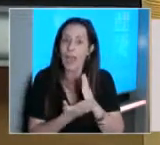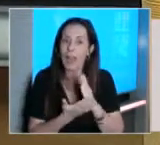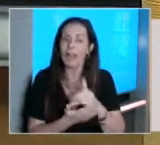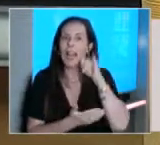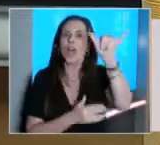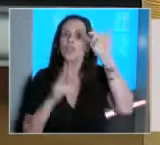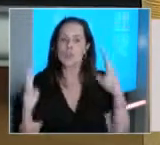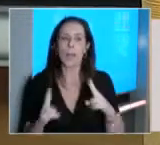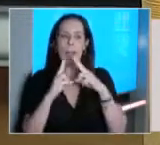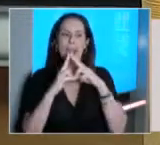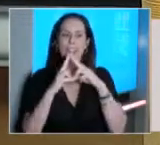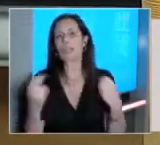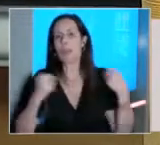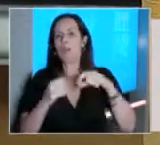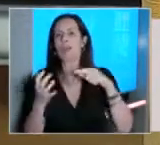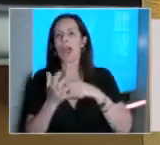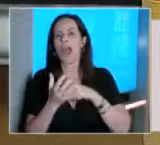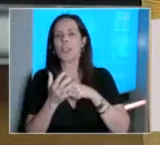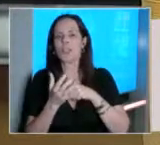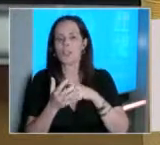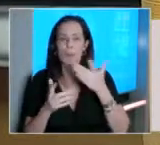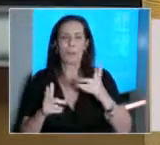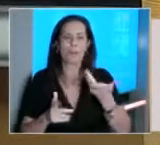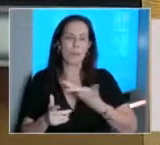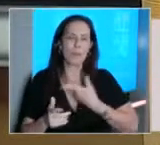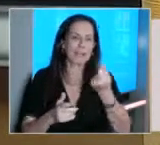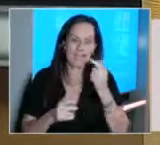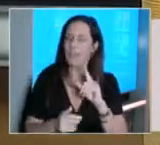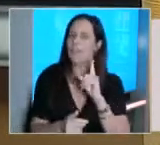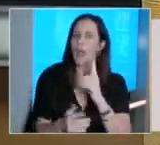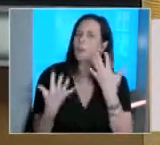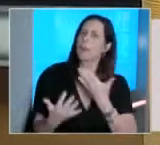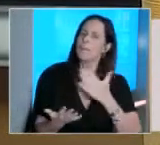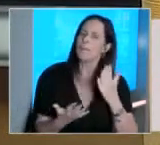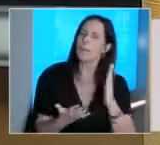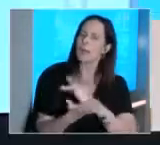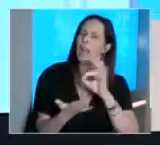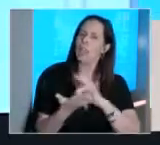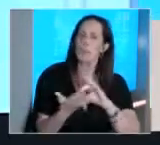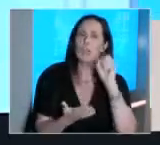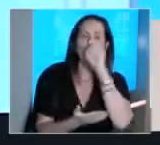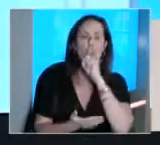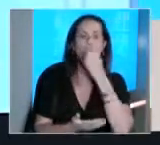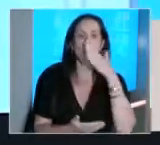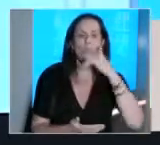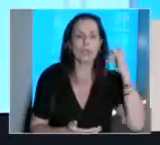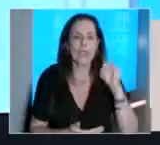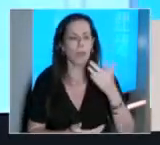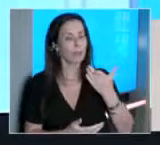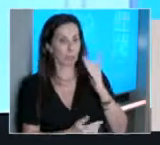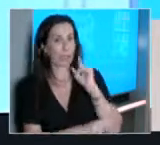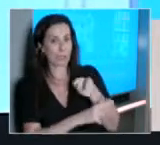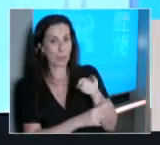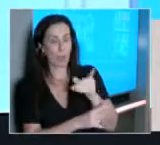לטוס לפריז עם המעיל, כי יש לה צ'ק בתיבת הדואר מאקום. ומתי היא מחליטה לכתוב את ירושלים של זהב? היא בעצם מקבלת